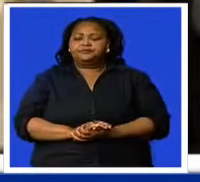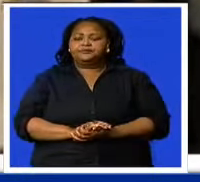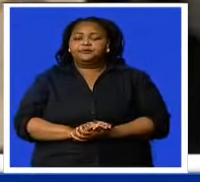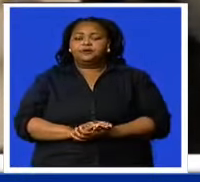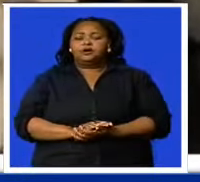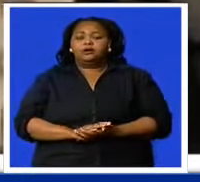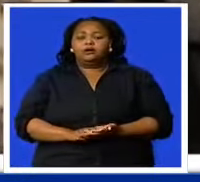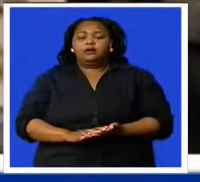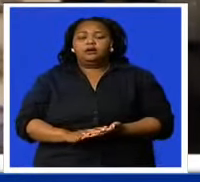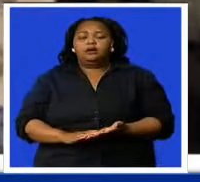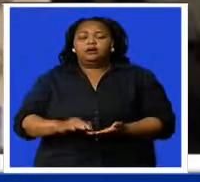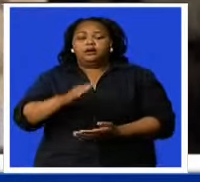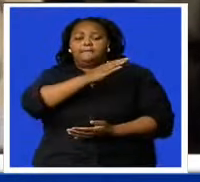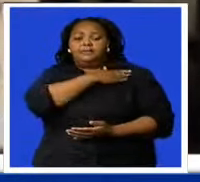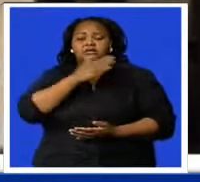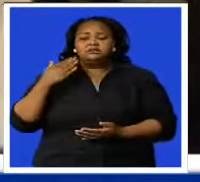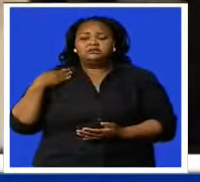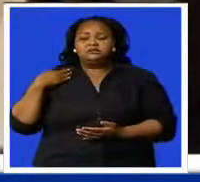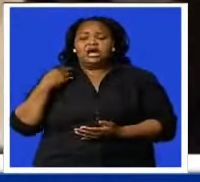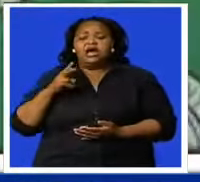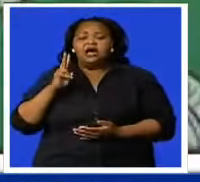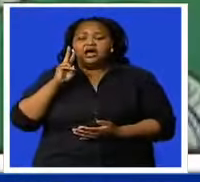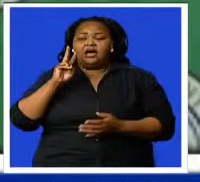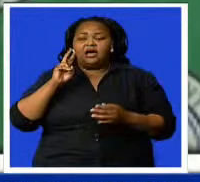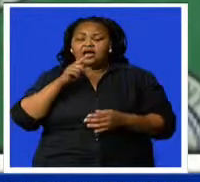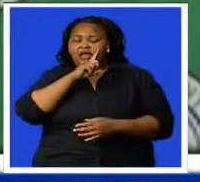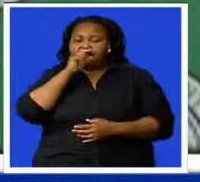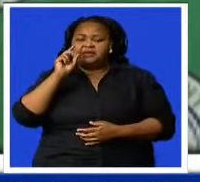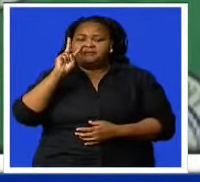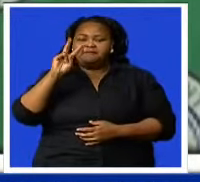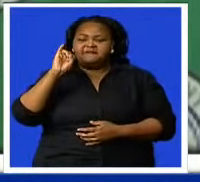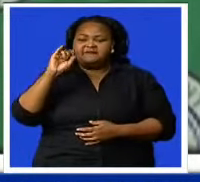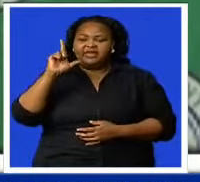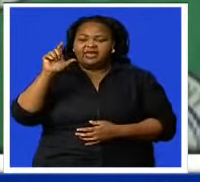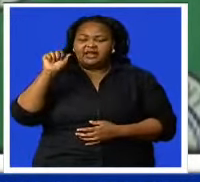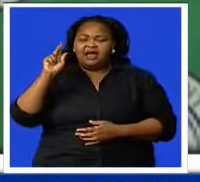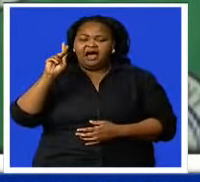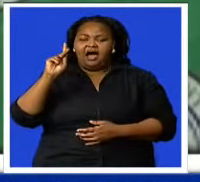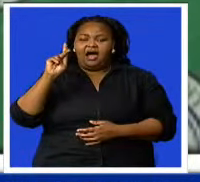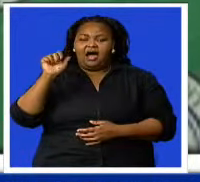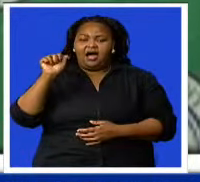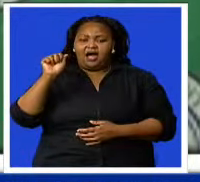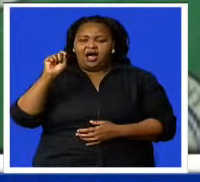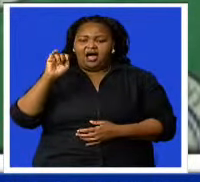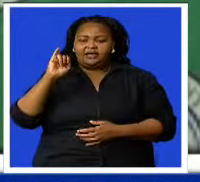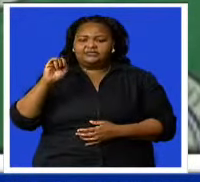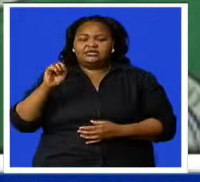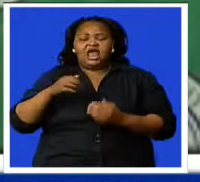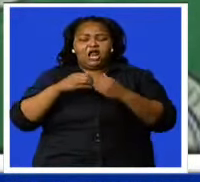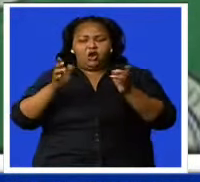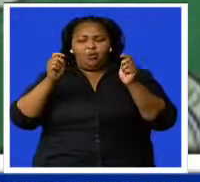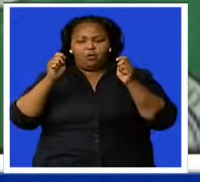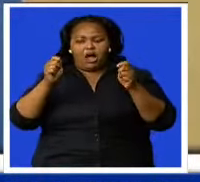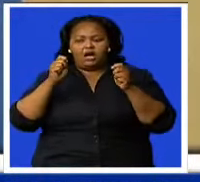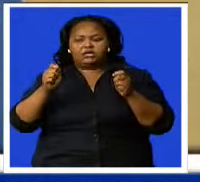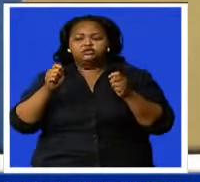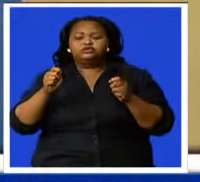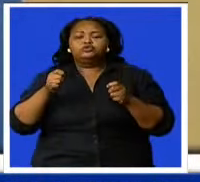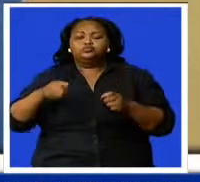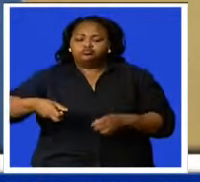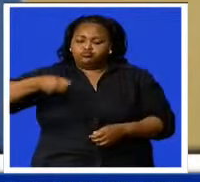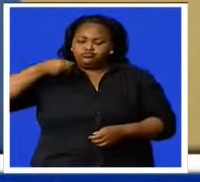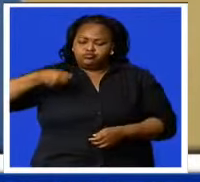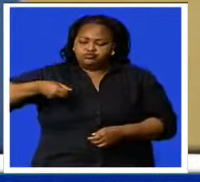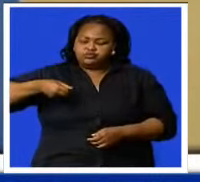yasukumisa umkhankaso lowatiwa ngelaphatha sakho nawe lokhuthatha emaswati ukuthi angasaphathi emaplastiliki uma